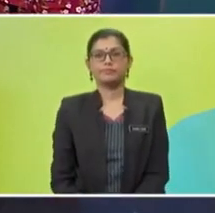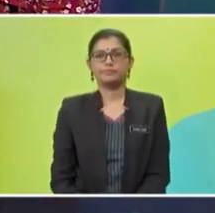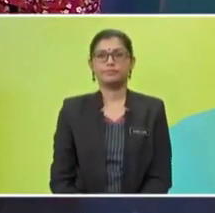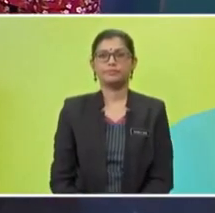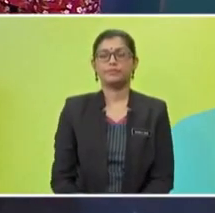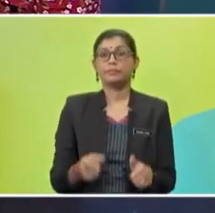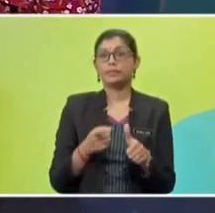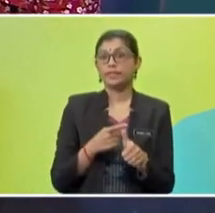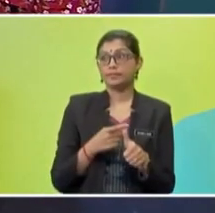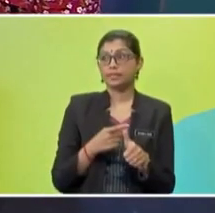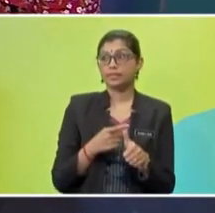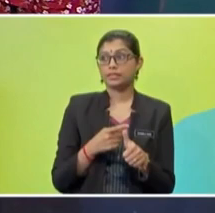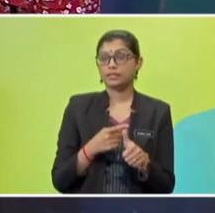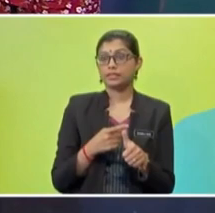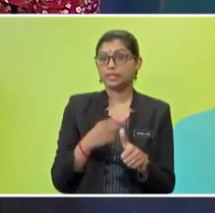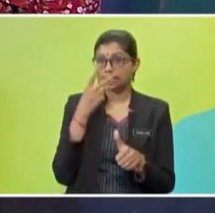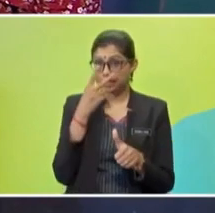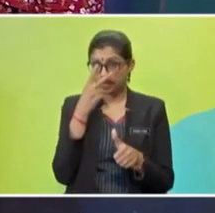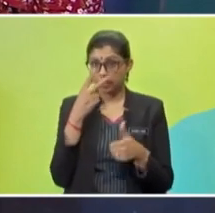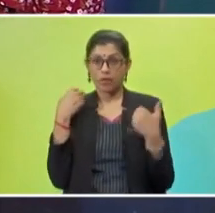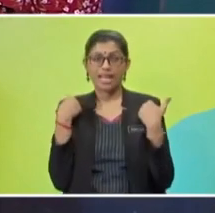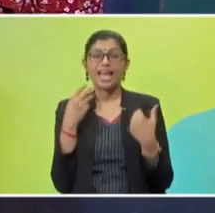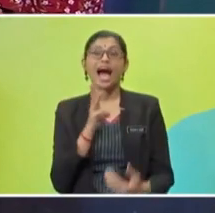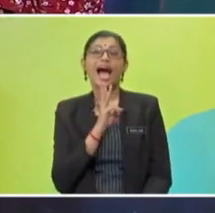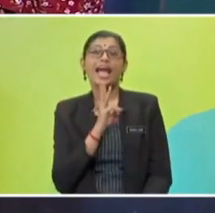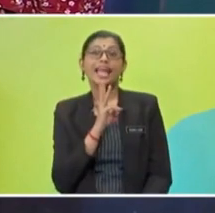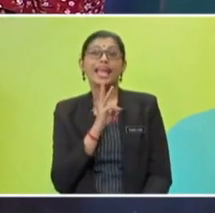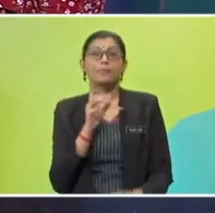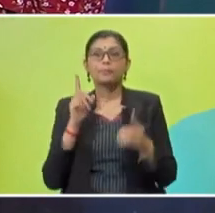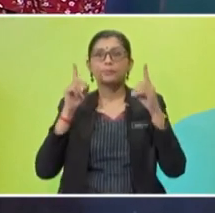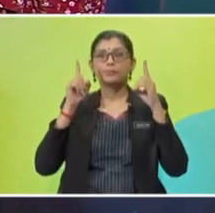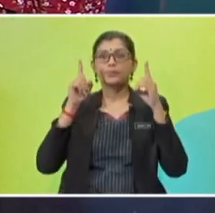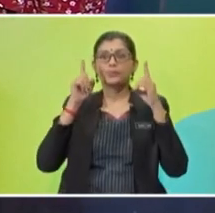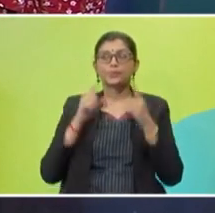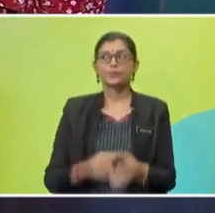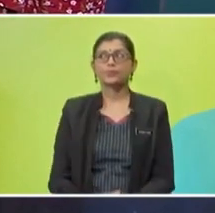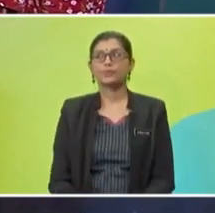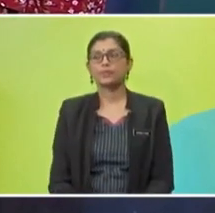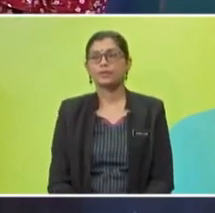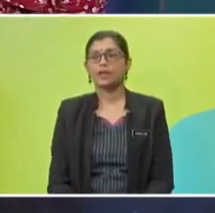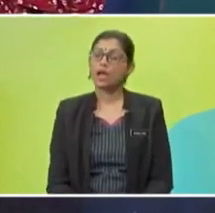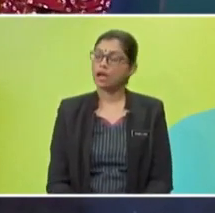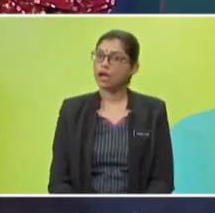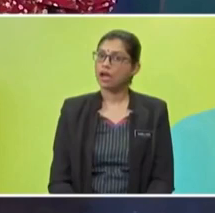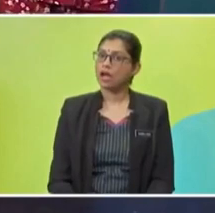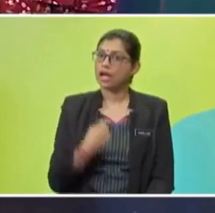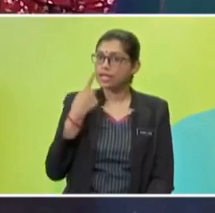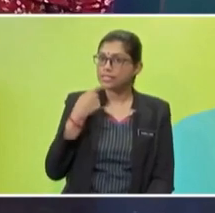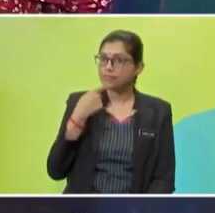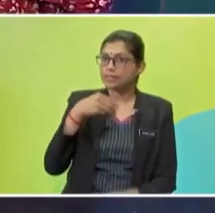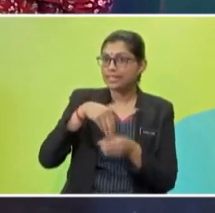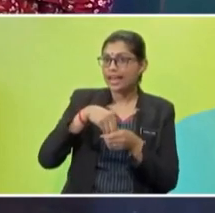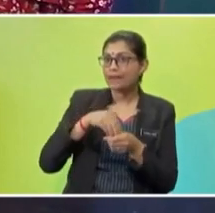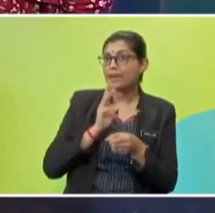pertama if6 pocketgames ada naga air ini selalu tempat untuk itik